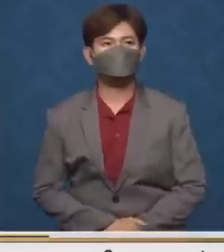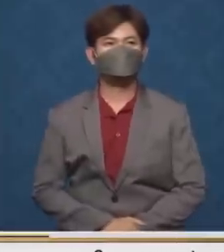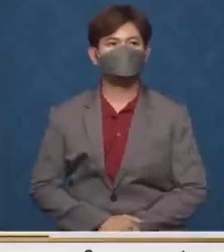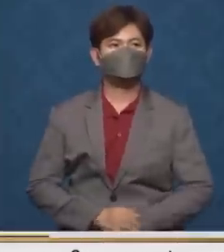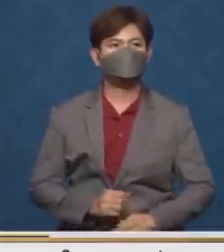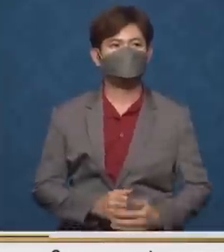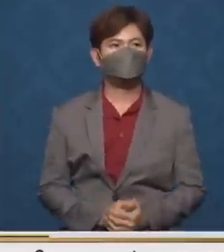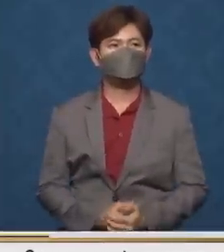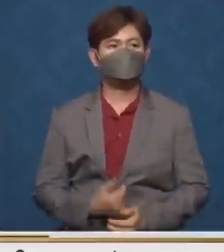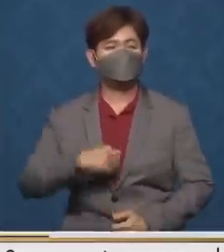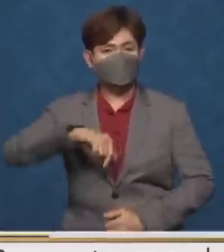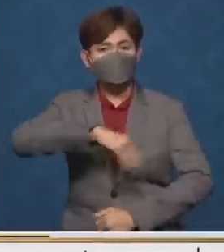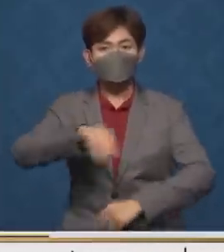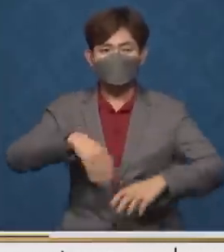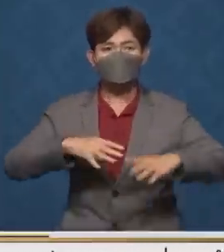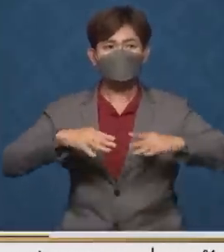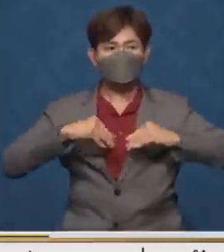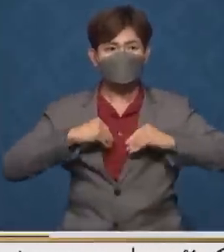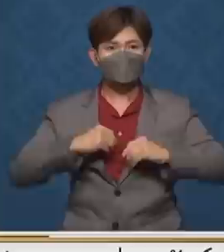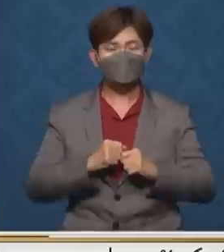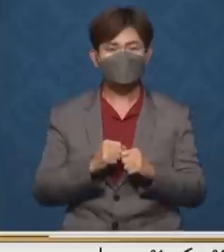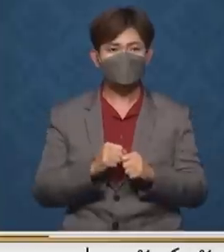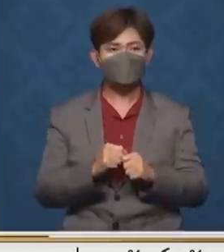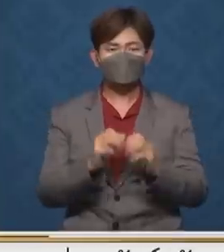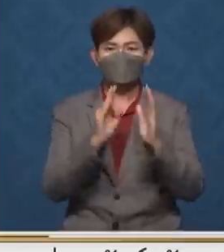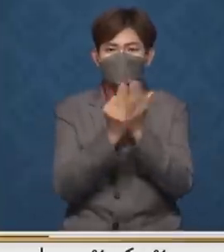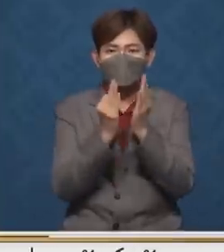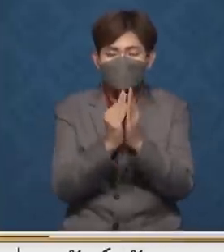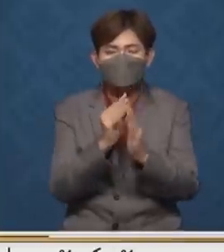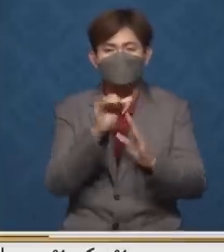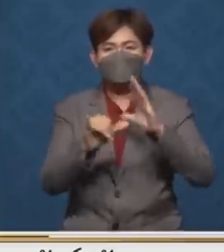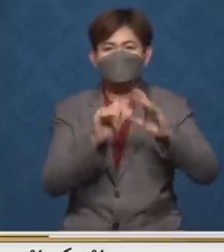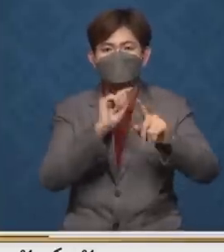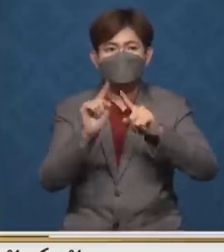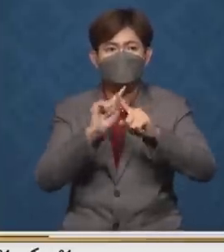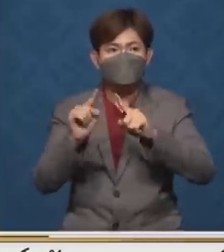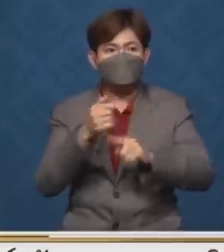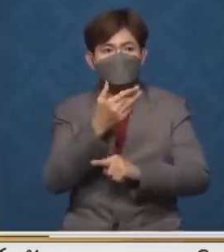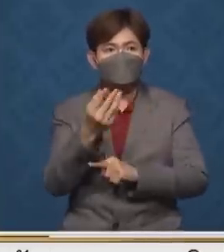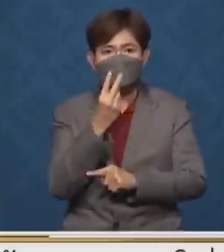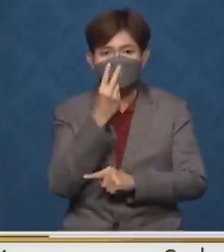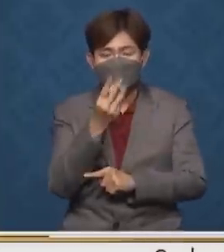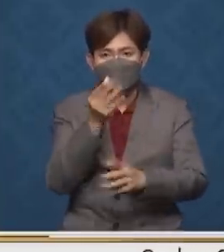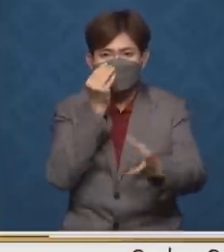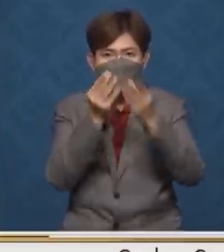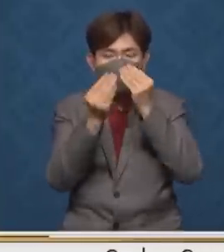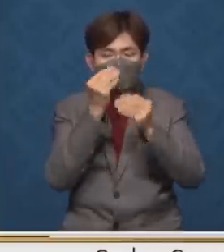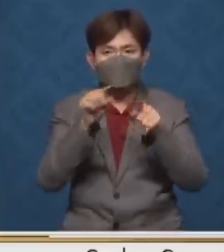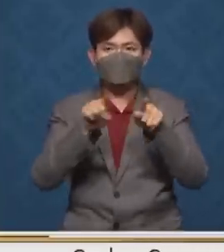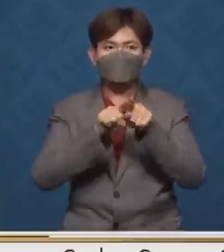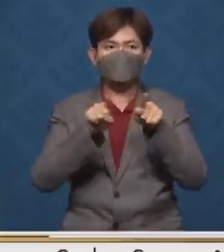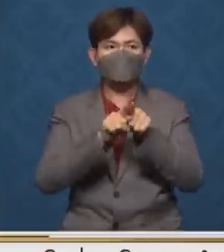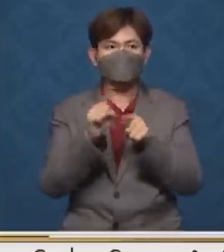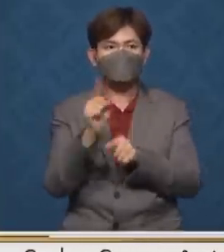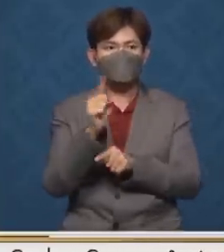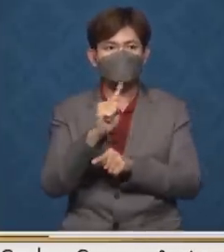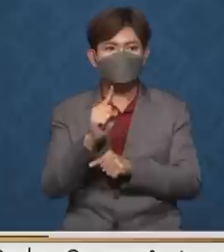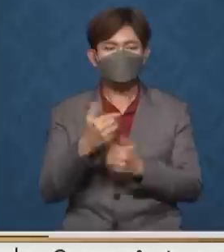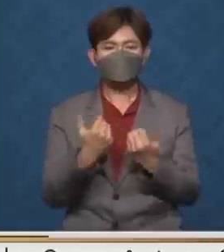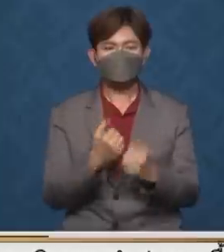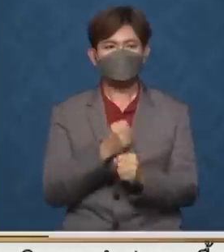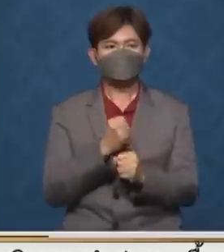เปิด